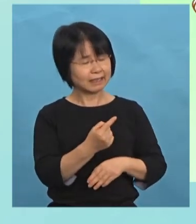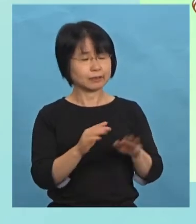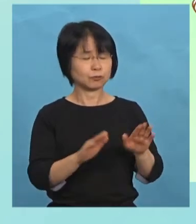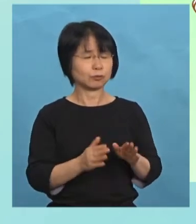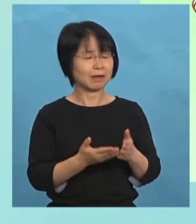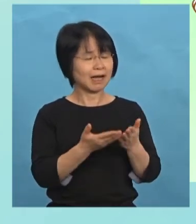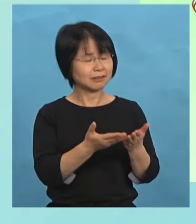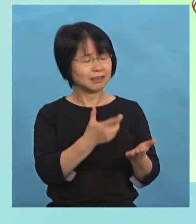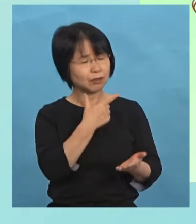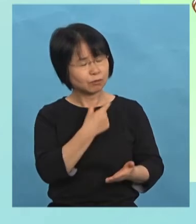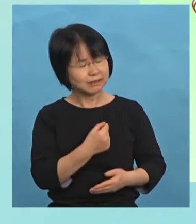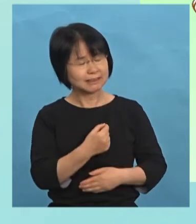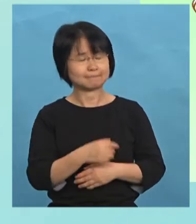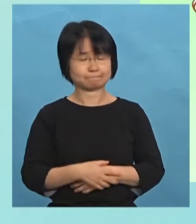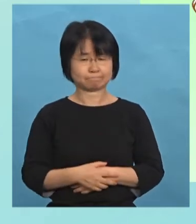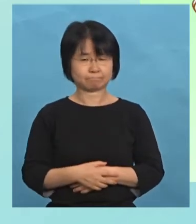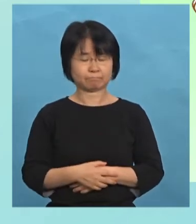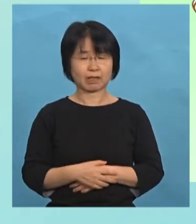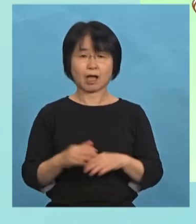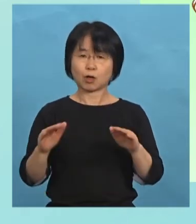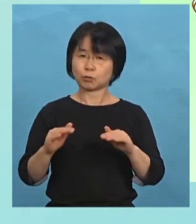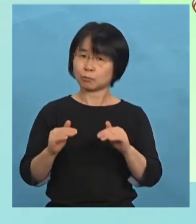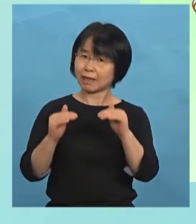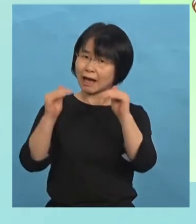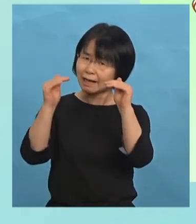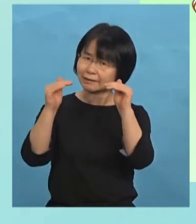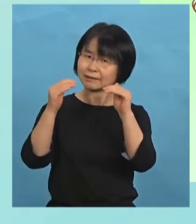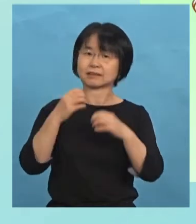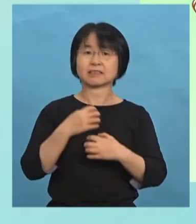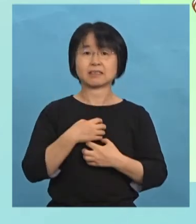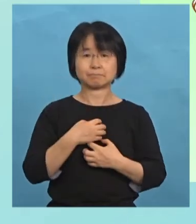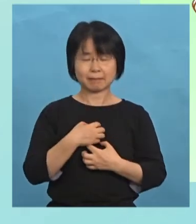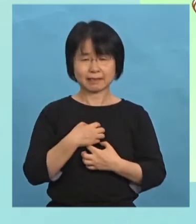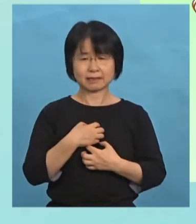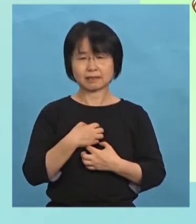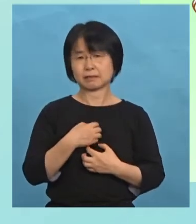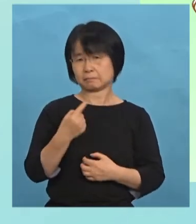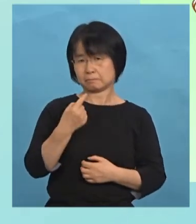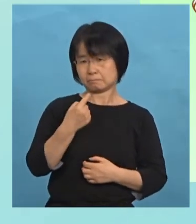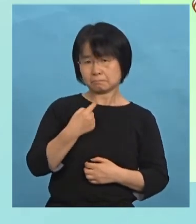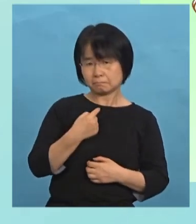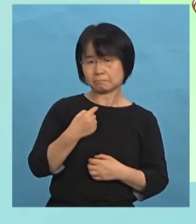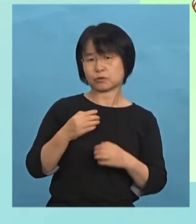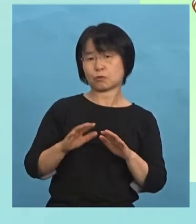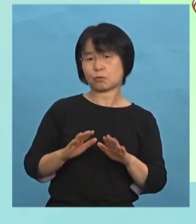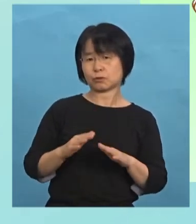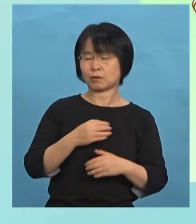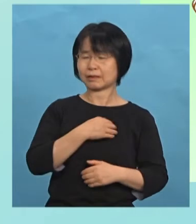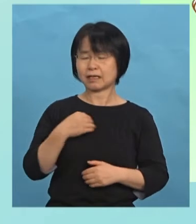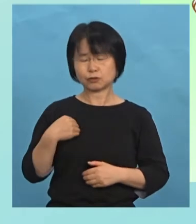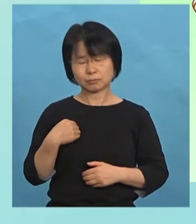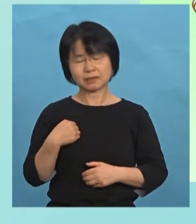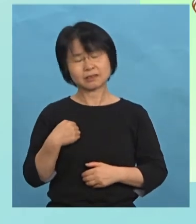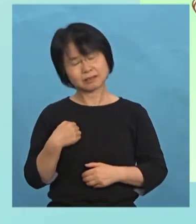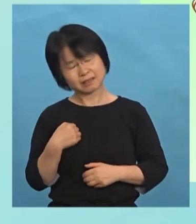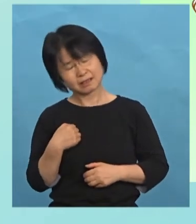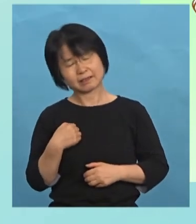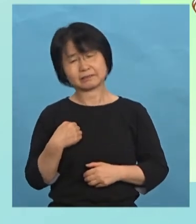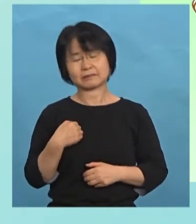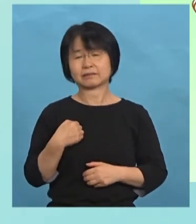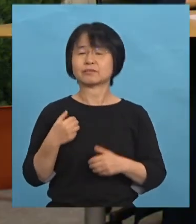るほど、 子供の発達が心配、うちの子大丈夫なのかしらなどの相談があります